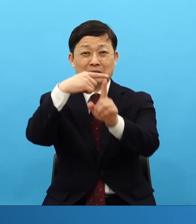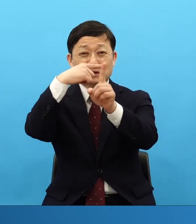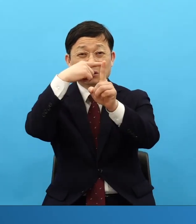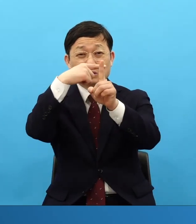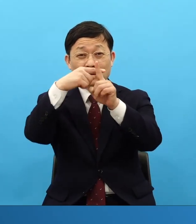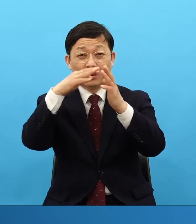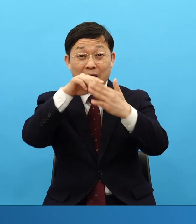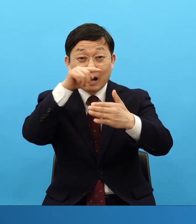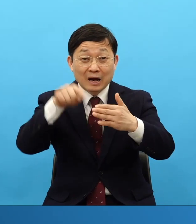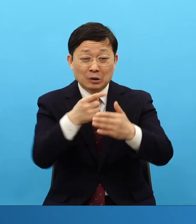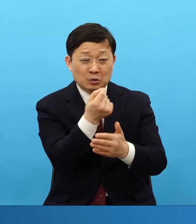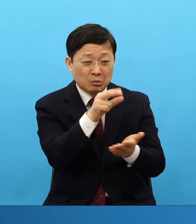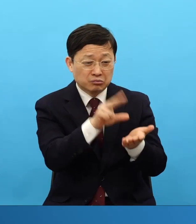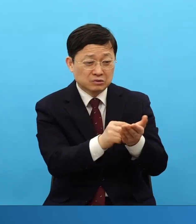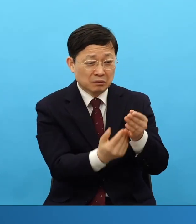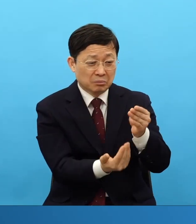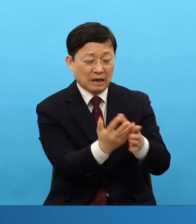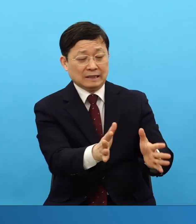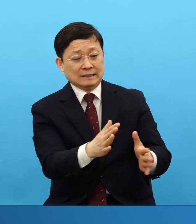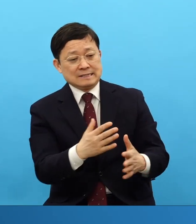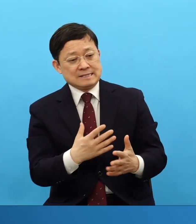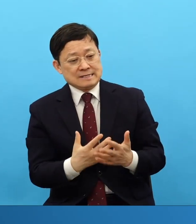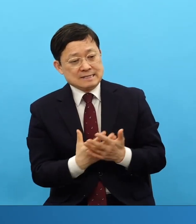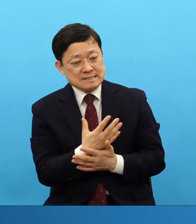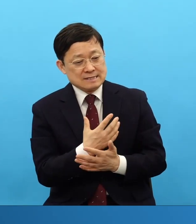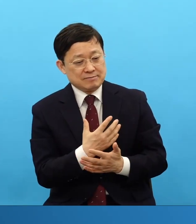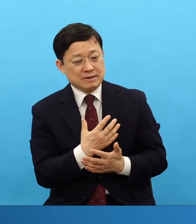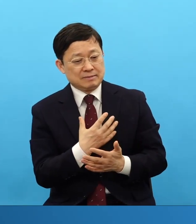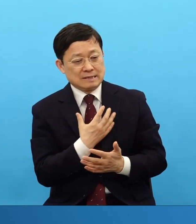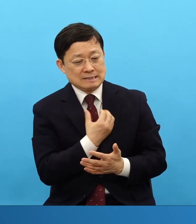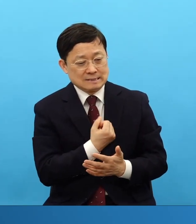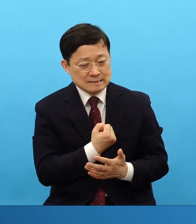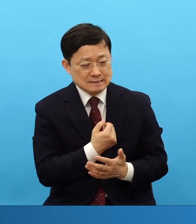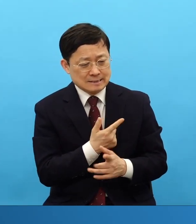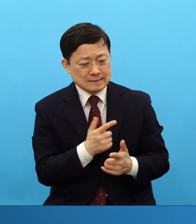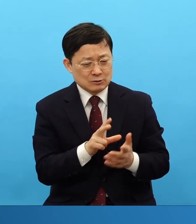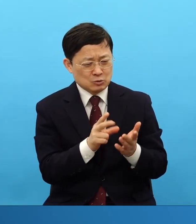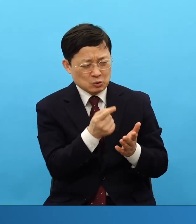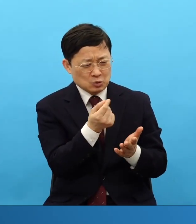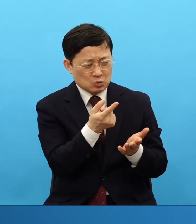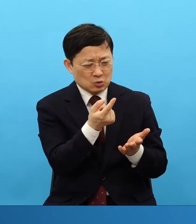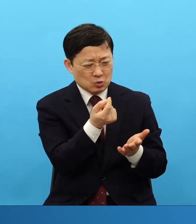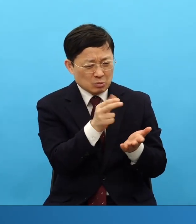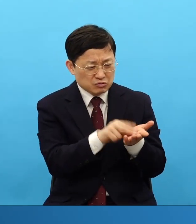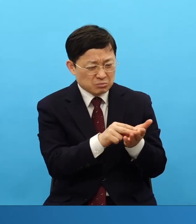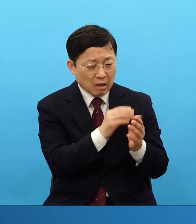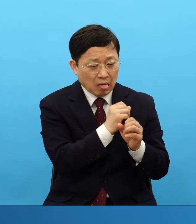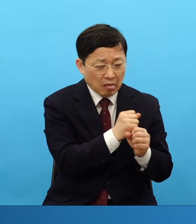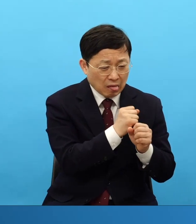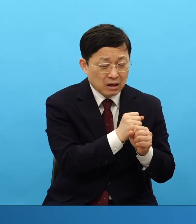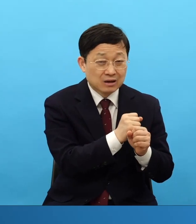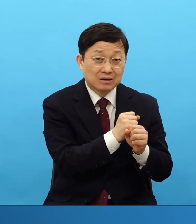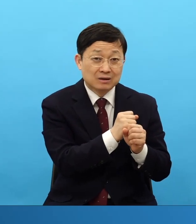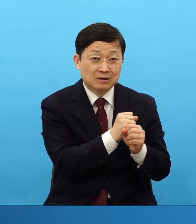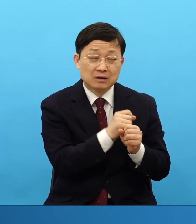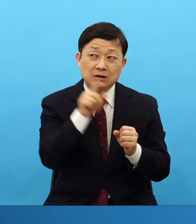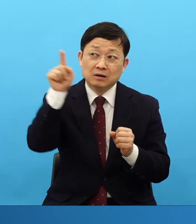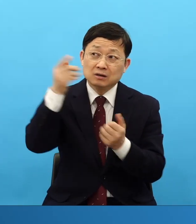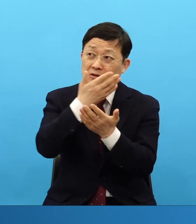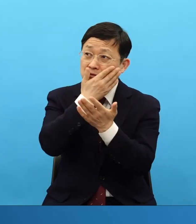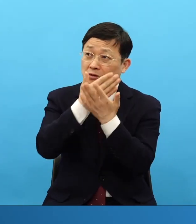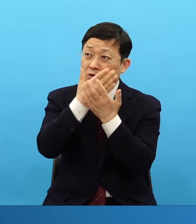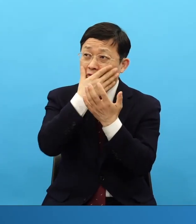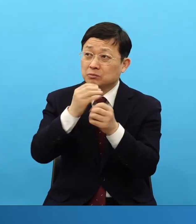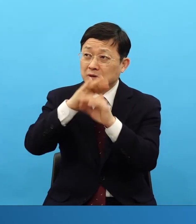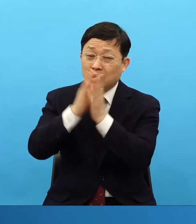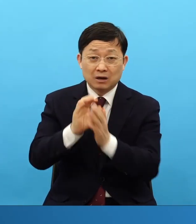그게 문제입니다. The problem is the people get mad or pissed over small 그렇죠. occurrences of the church. That's because they don't pray. That's the big problem.